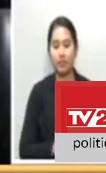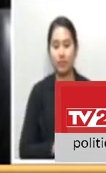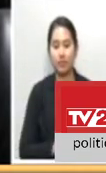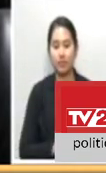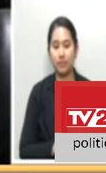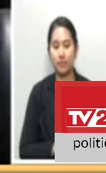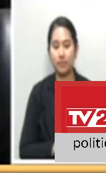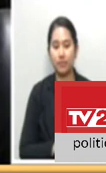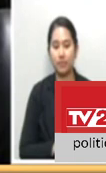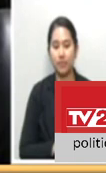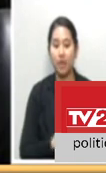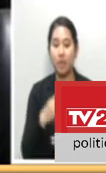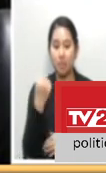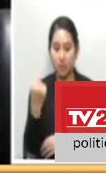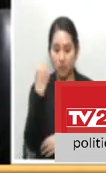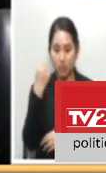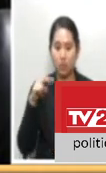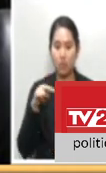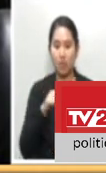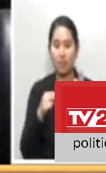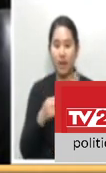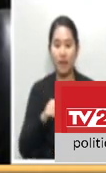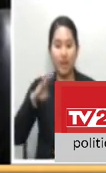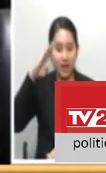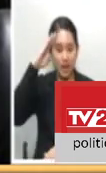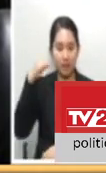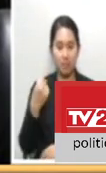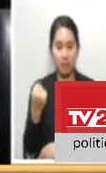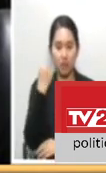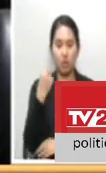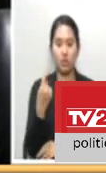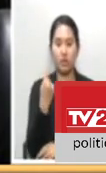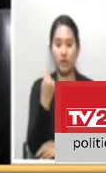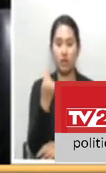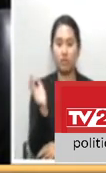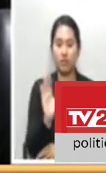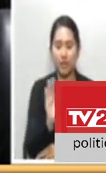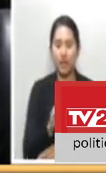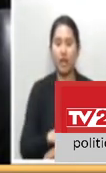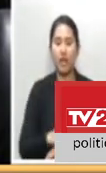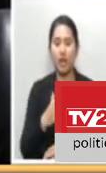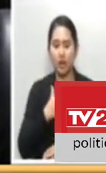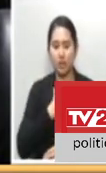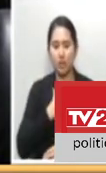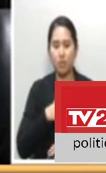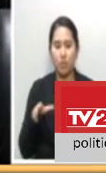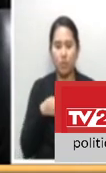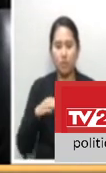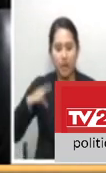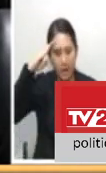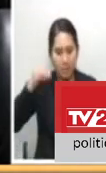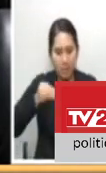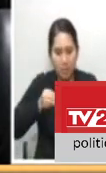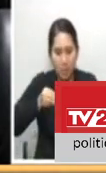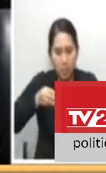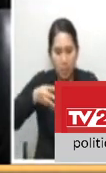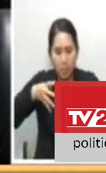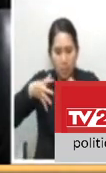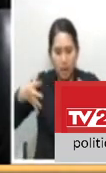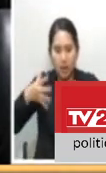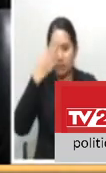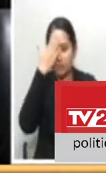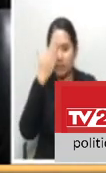ไม่ใช่มีแต่ทหารและเราไม่รู้จะขยายกำลังทหารไปทำไมยิ่งทหารขยายอำน